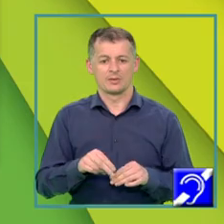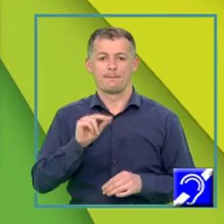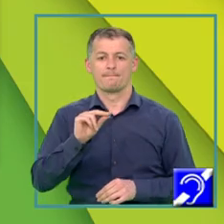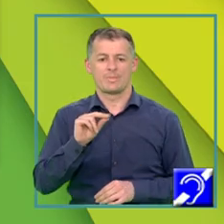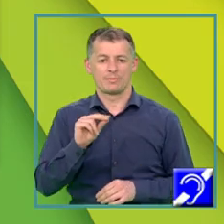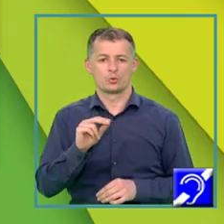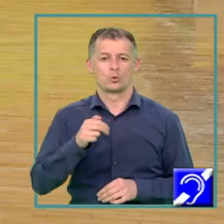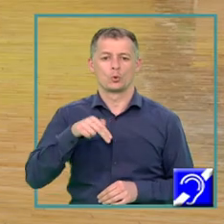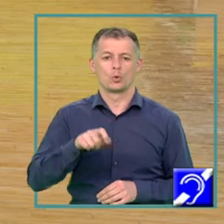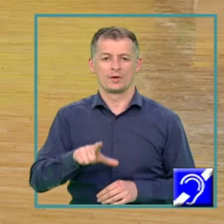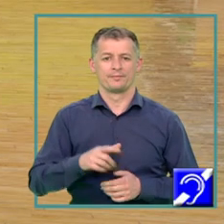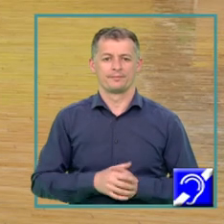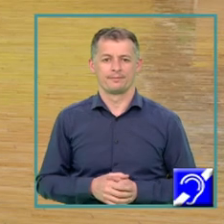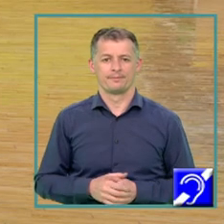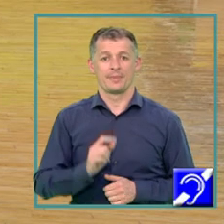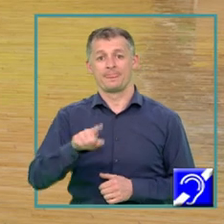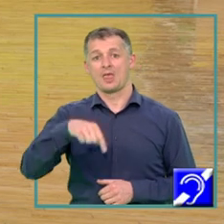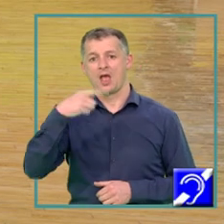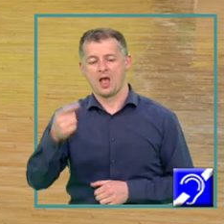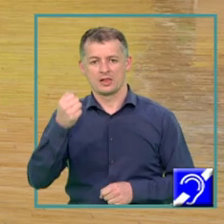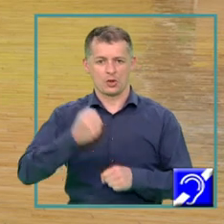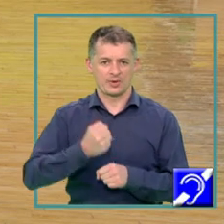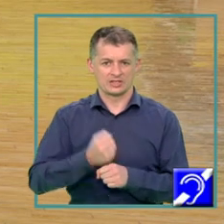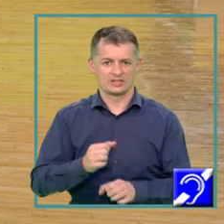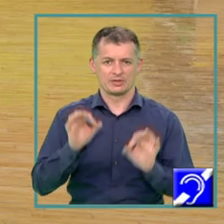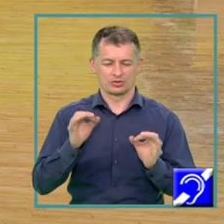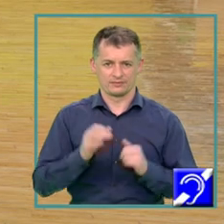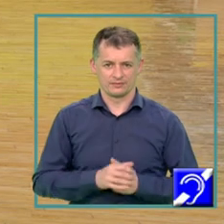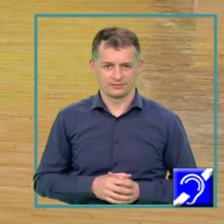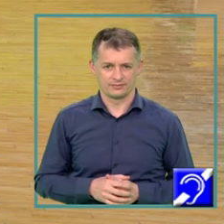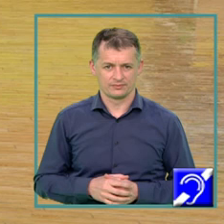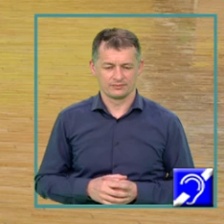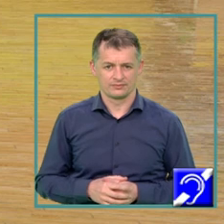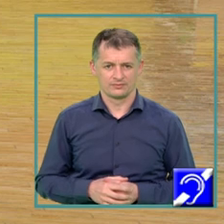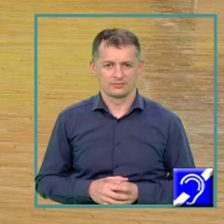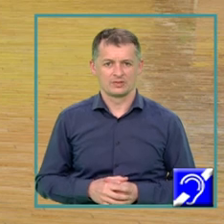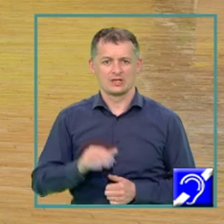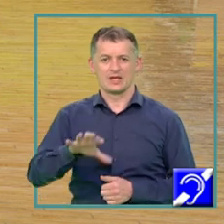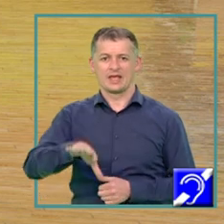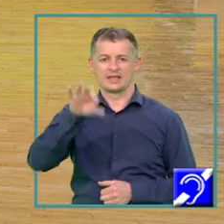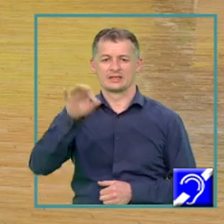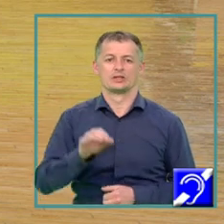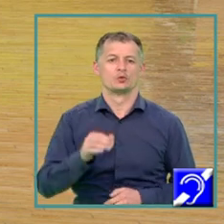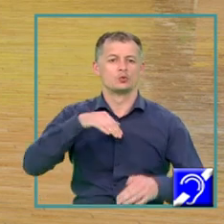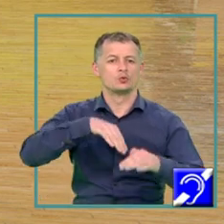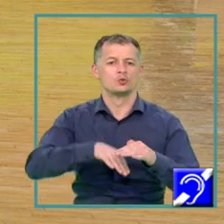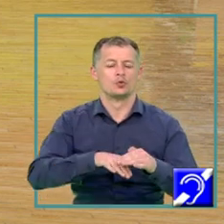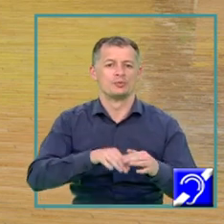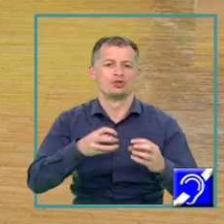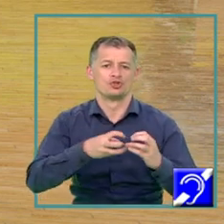nud alte operații specifice șiruri de caractere sunt extragerea unui subșir